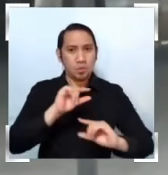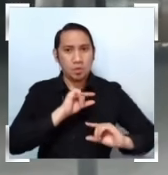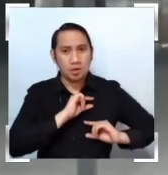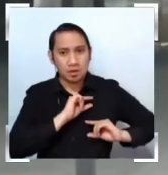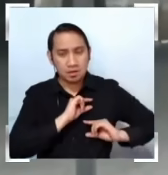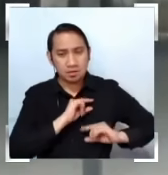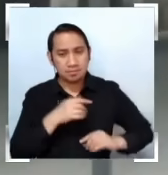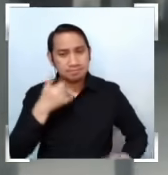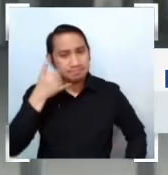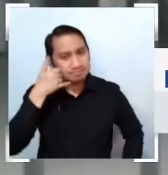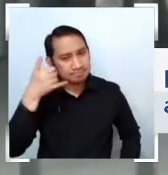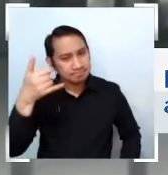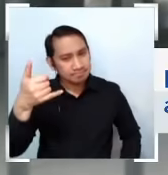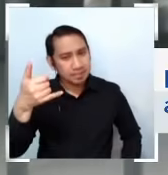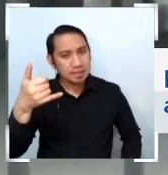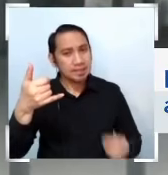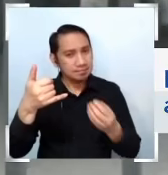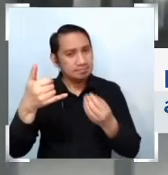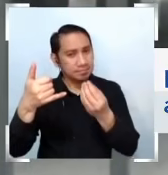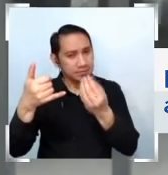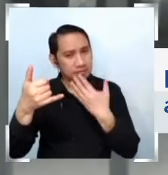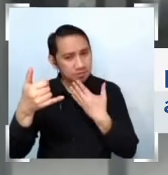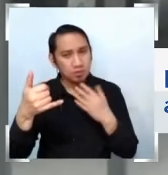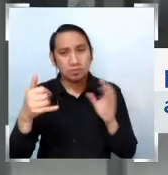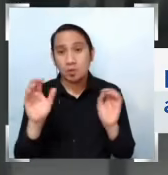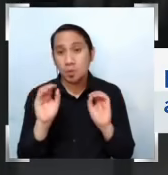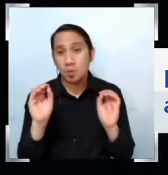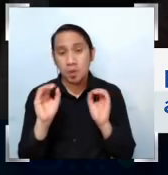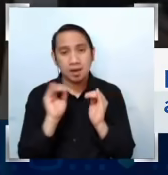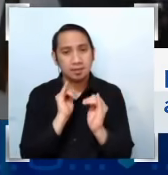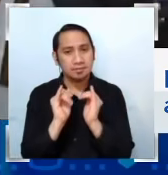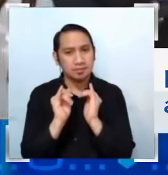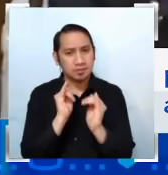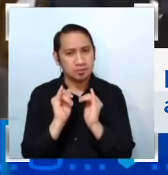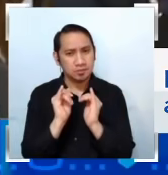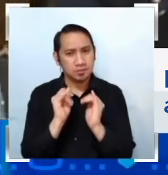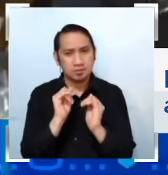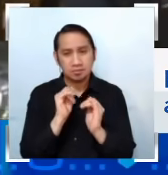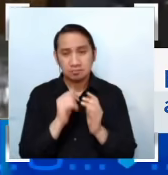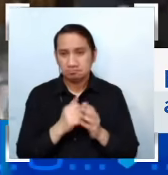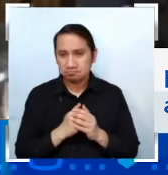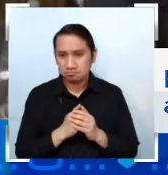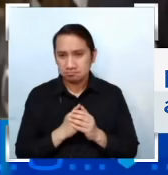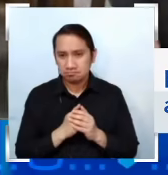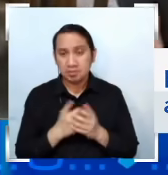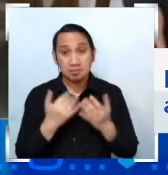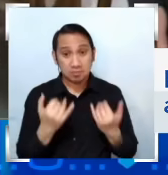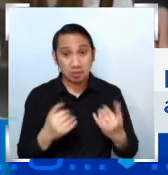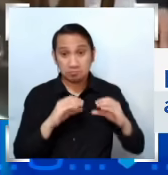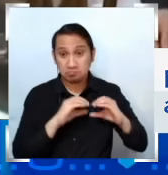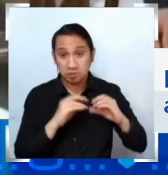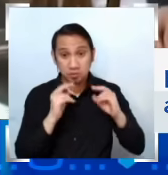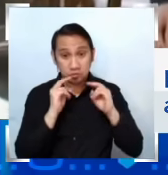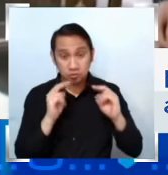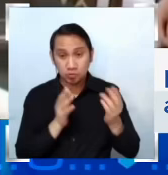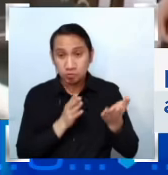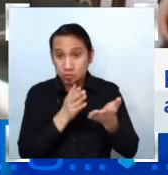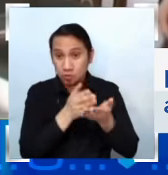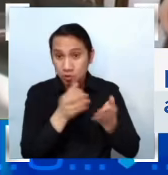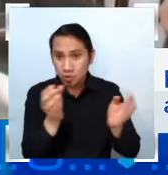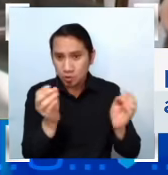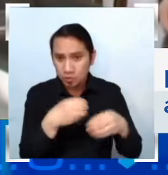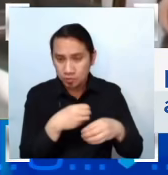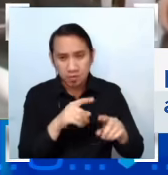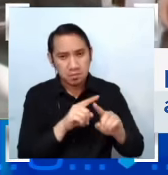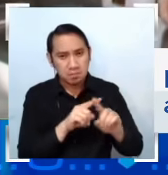telepono, sinabi lang ng sumagot na walang makakapagpa-interview sa kanila ngayon. Pinuntahan din ng GMA News ang opisina ni Yang, pero naka-work from home